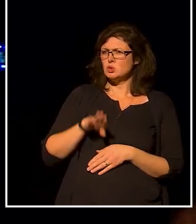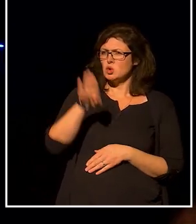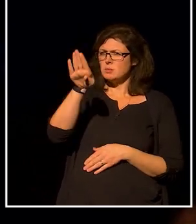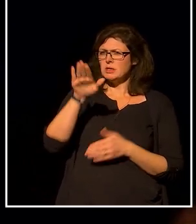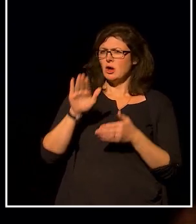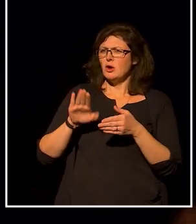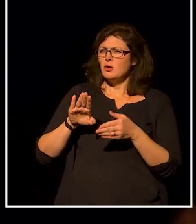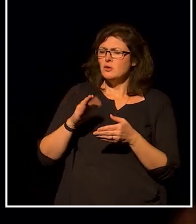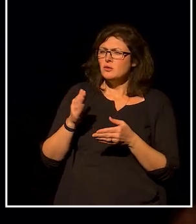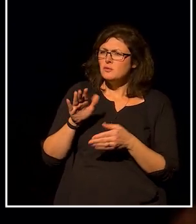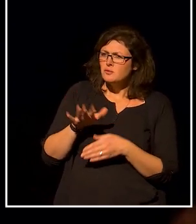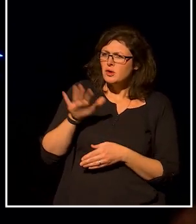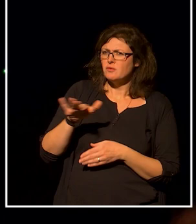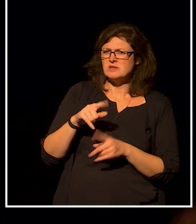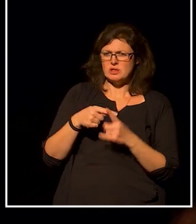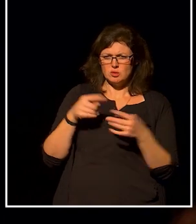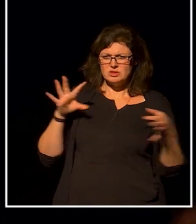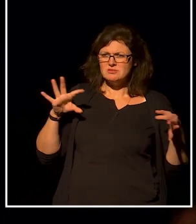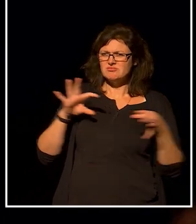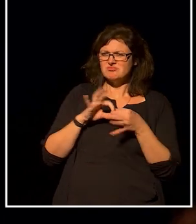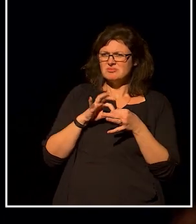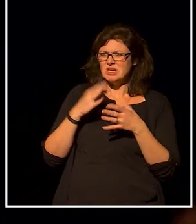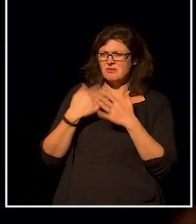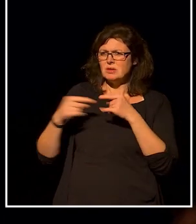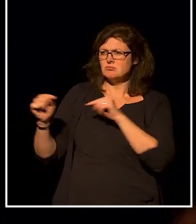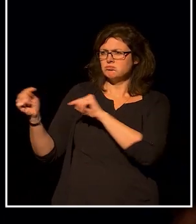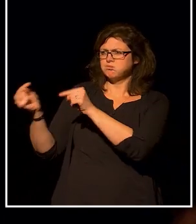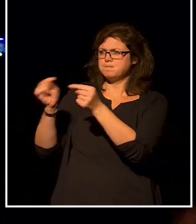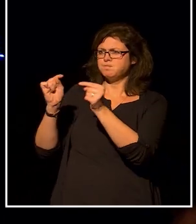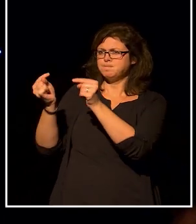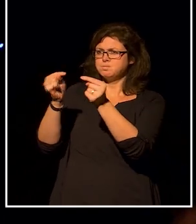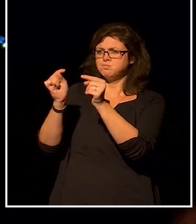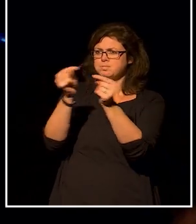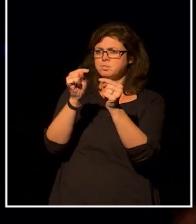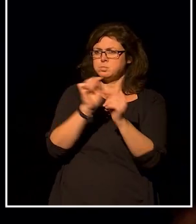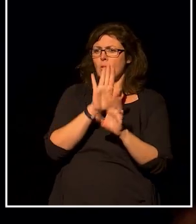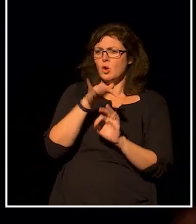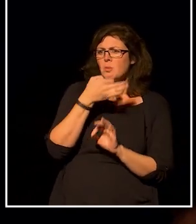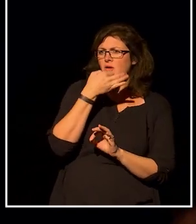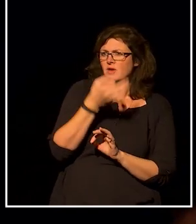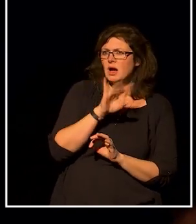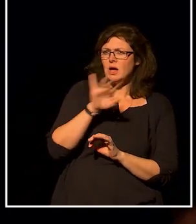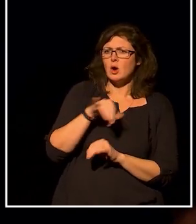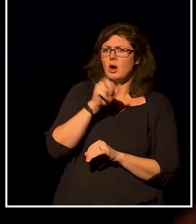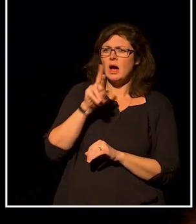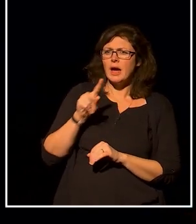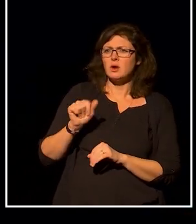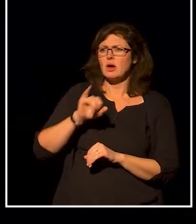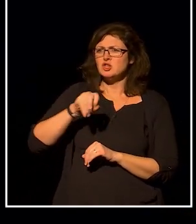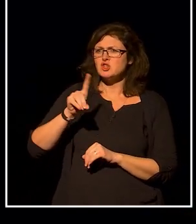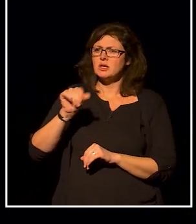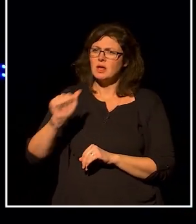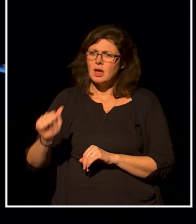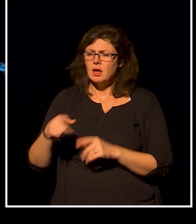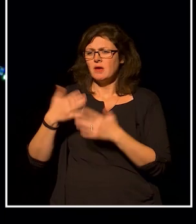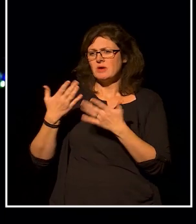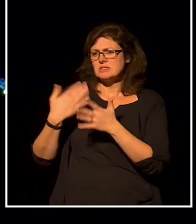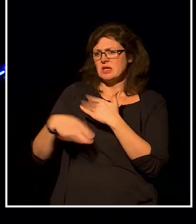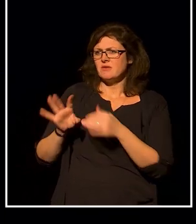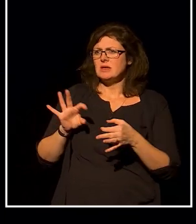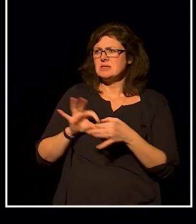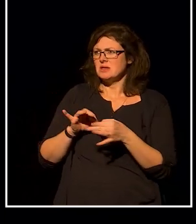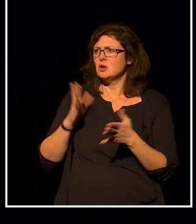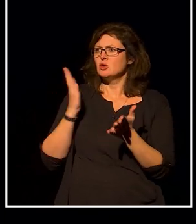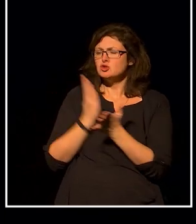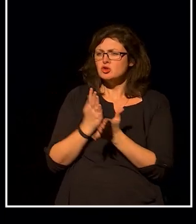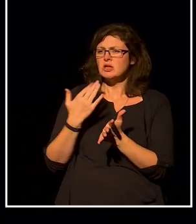um die Documenta 15 rum vor allen Dingen diskutiert wurde, mit diesen Fragen, auch IRA, JDA, die eben gerade ja auch kurz angerissen wurden, schon so eine